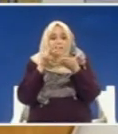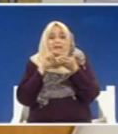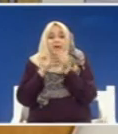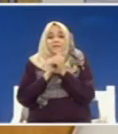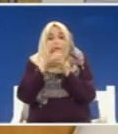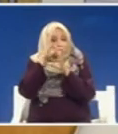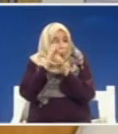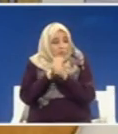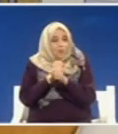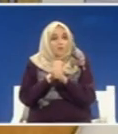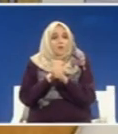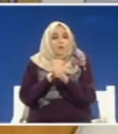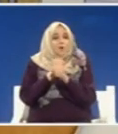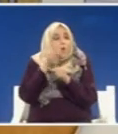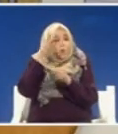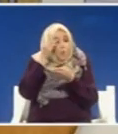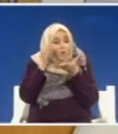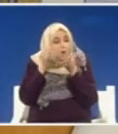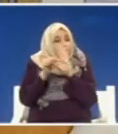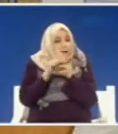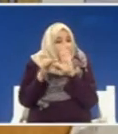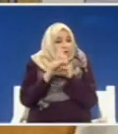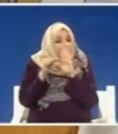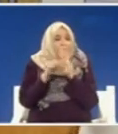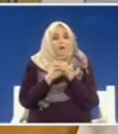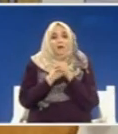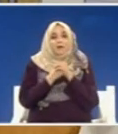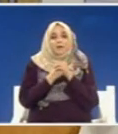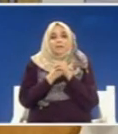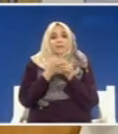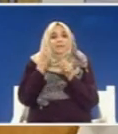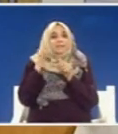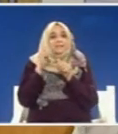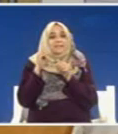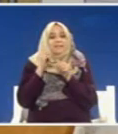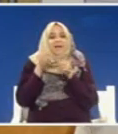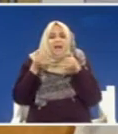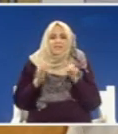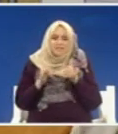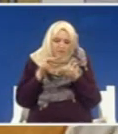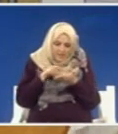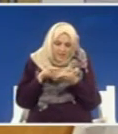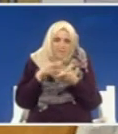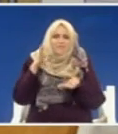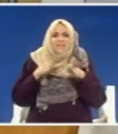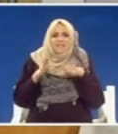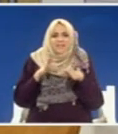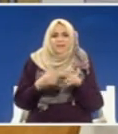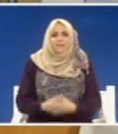الخشوع، تمعن الآيات. إذا كان وضعية الجلوس ترهق الإنسان